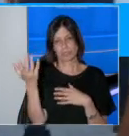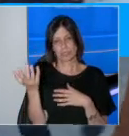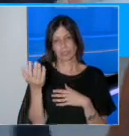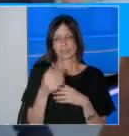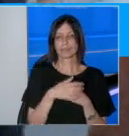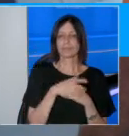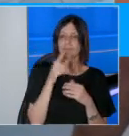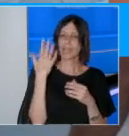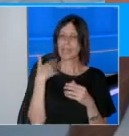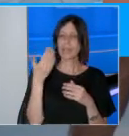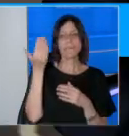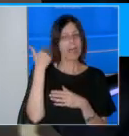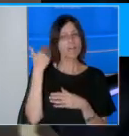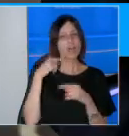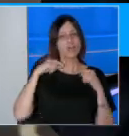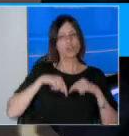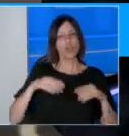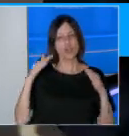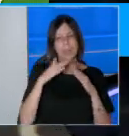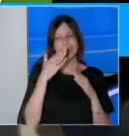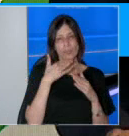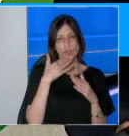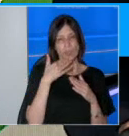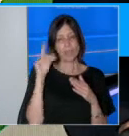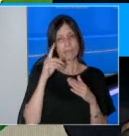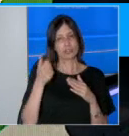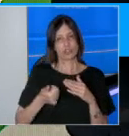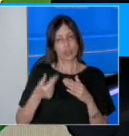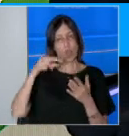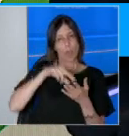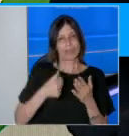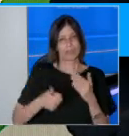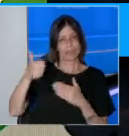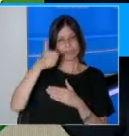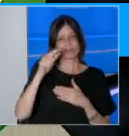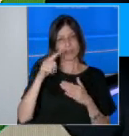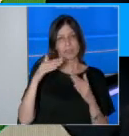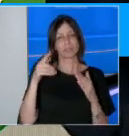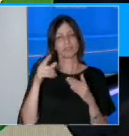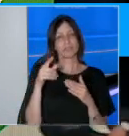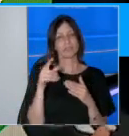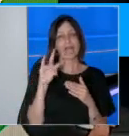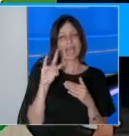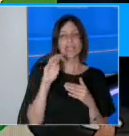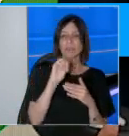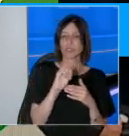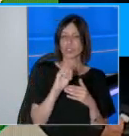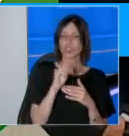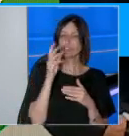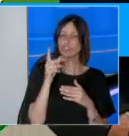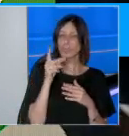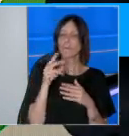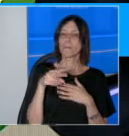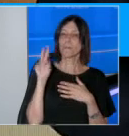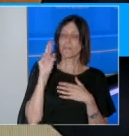כן. אתה היית בהבחה, כאמור, יושב ראש הבית היהודי, מי שעומדת היום בבית היהודי, ברשות הבית וחגות משה, שלה מובטח תפקיד